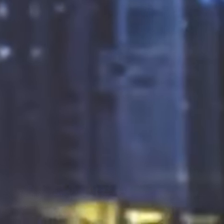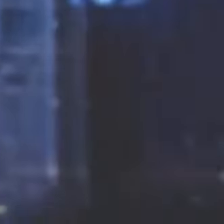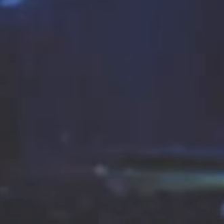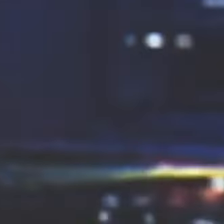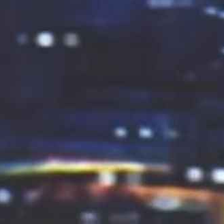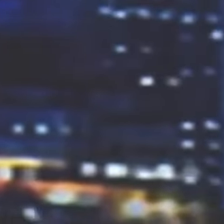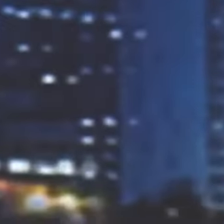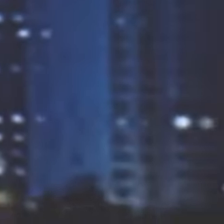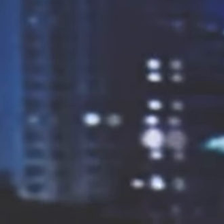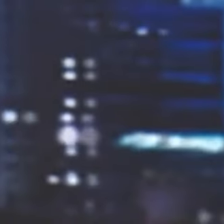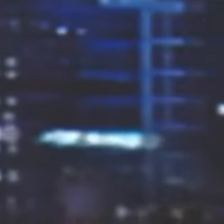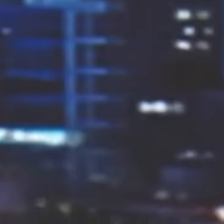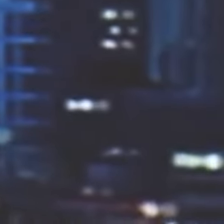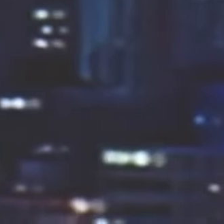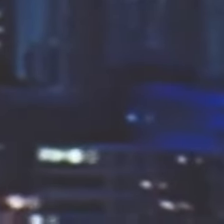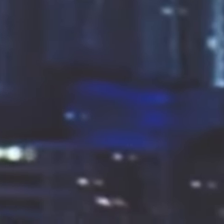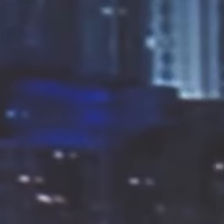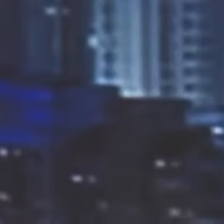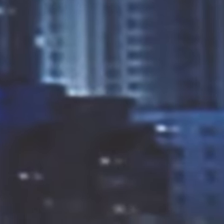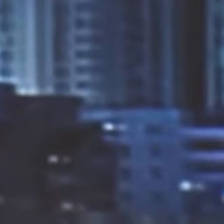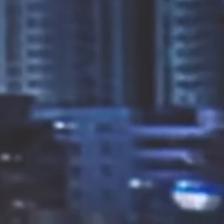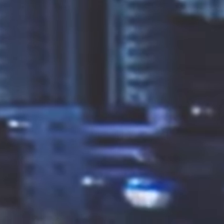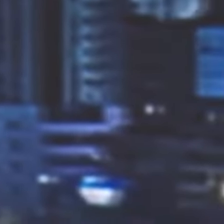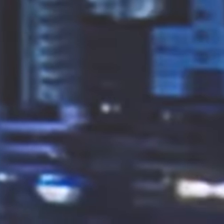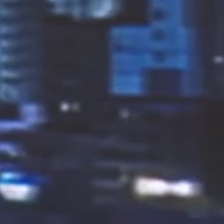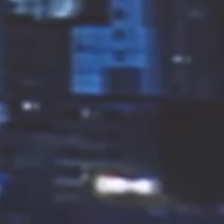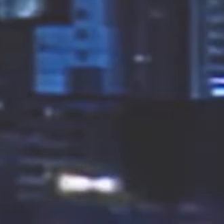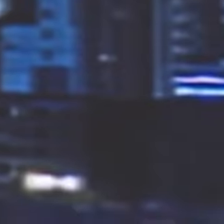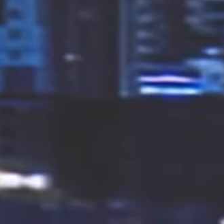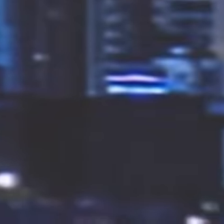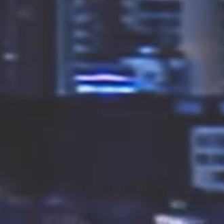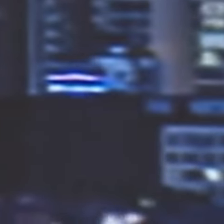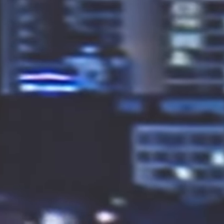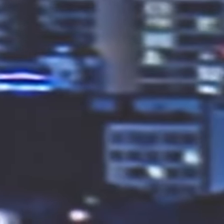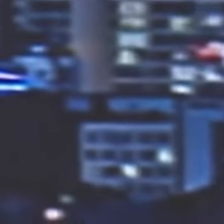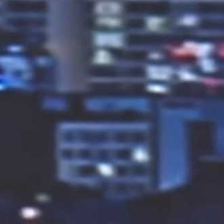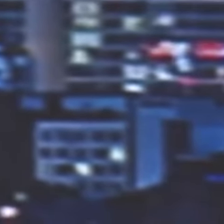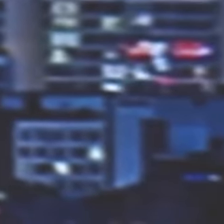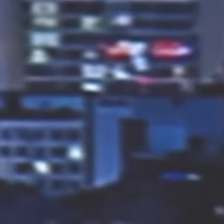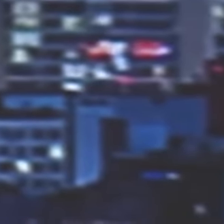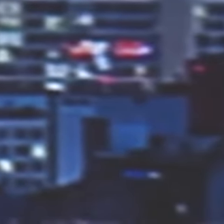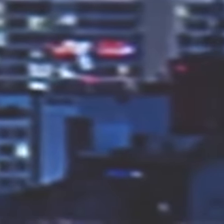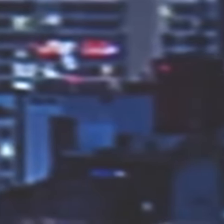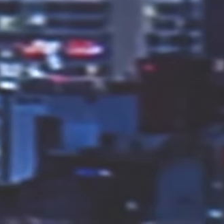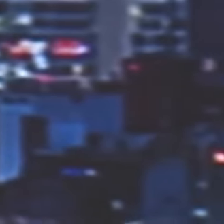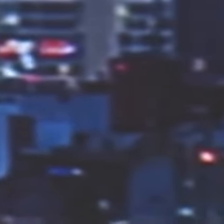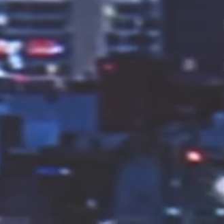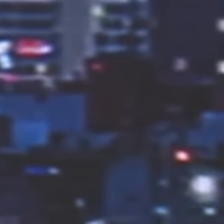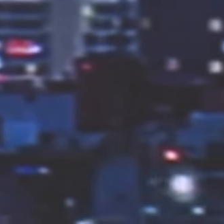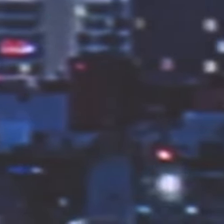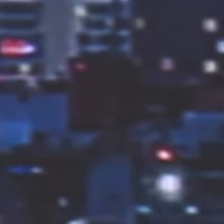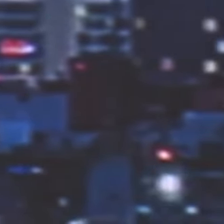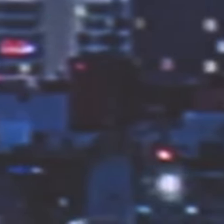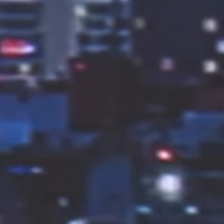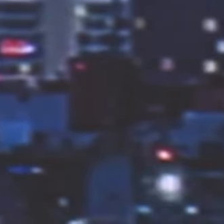JTBC 뉴스를 시청해 주셔서 고맙습니다. 저희는 저녁 6시 50분 뉴스룸에서 뵙겠습니다.